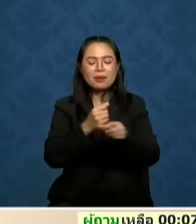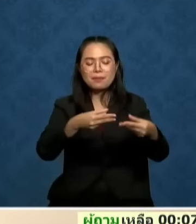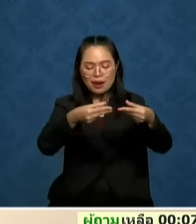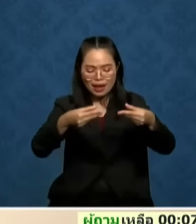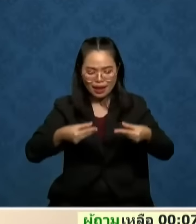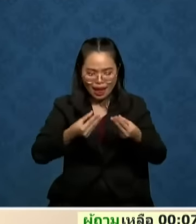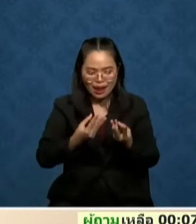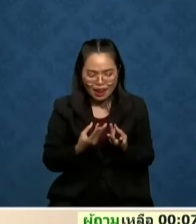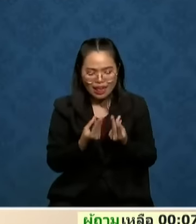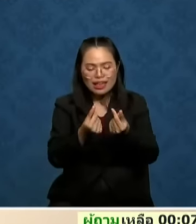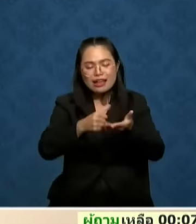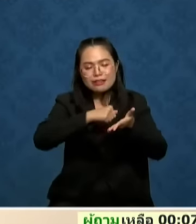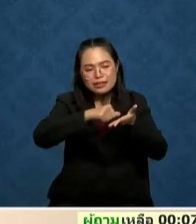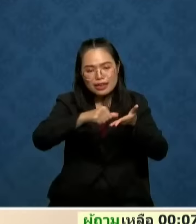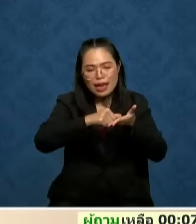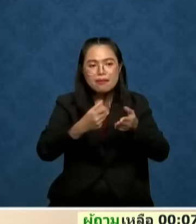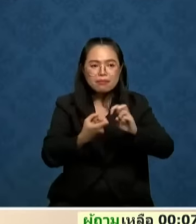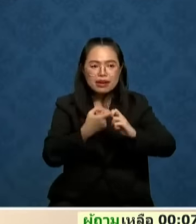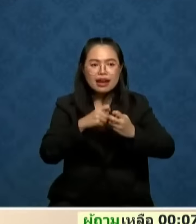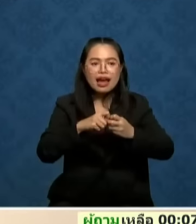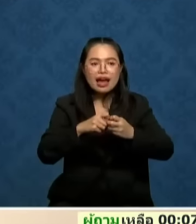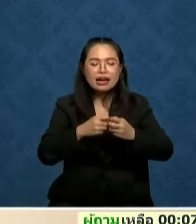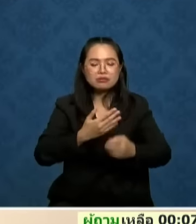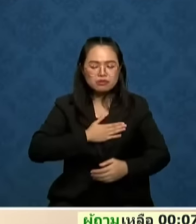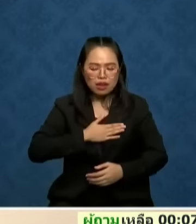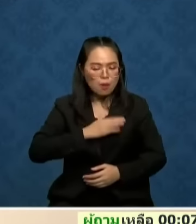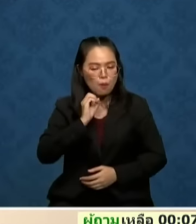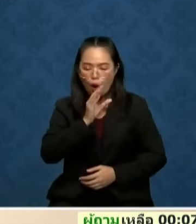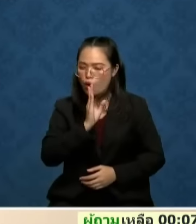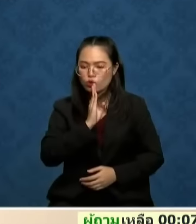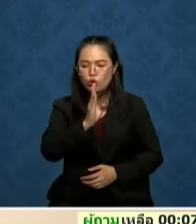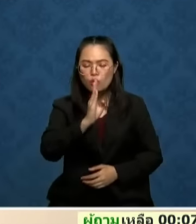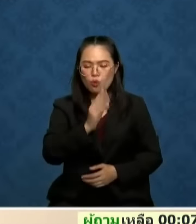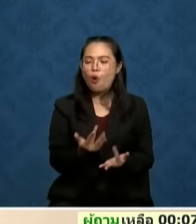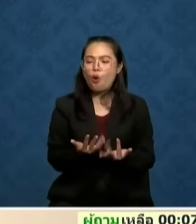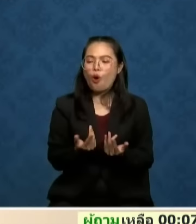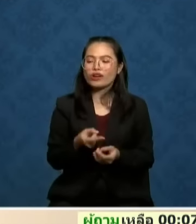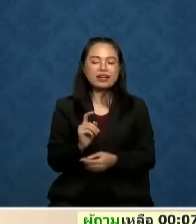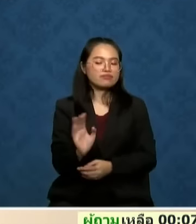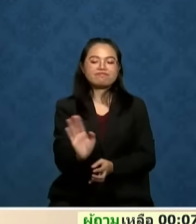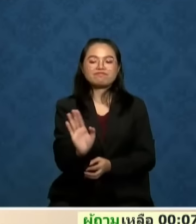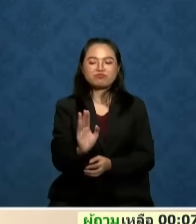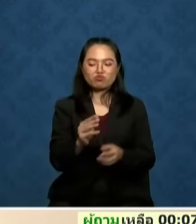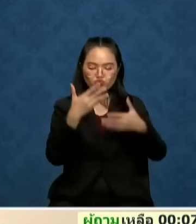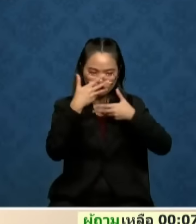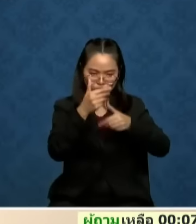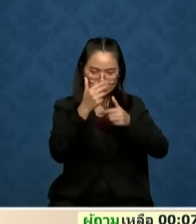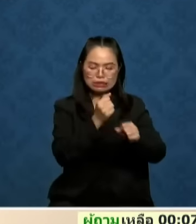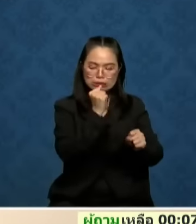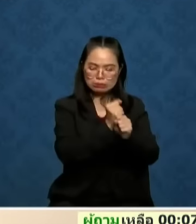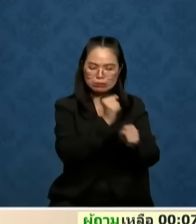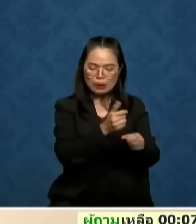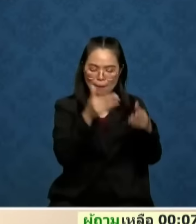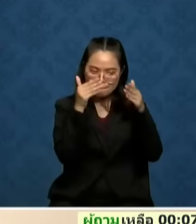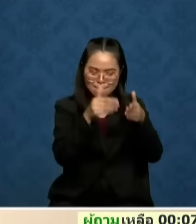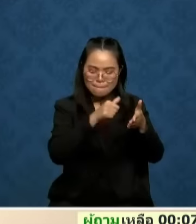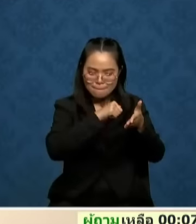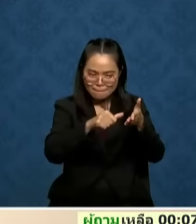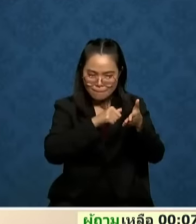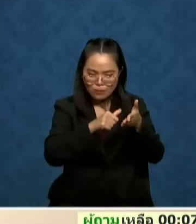เพื่อแก้ปัญหาให้ได้มากที่สุดเพราะฉะนั้นดิฉันยืนยันว่าเรื่องนี้ไม่เคยรอช้านะคะถ้าท่านไปดูเรื่องของการแก้ไขปัญหา